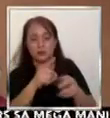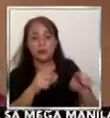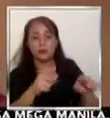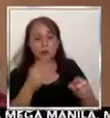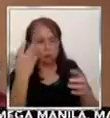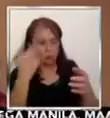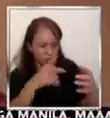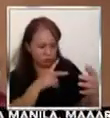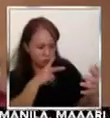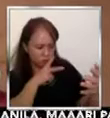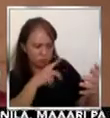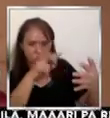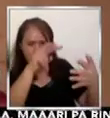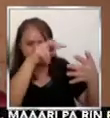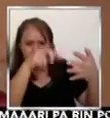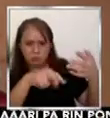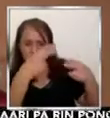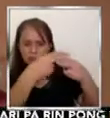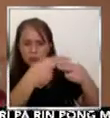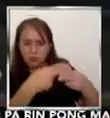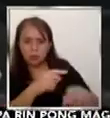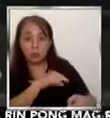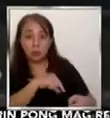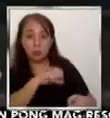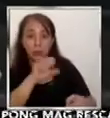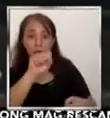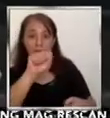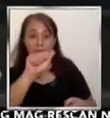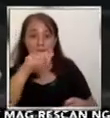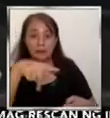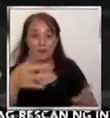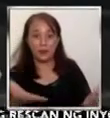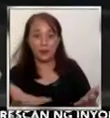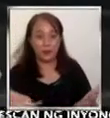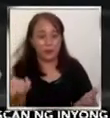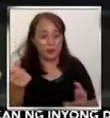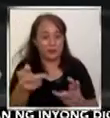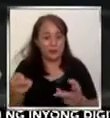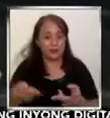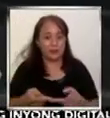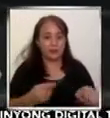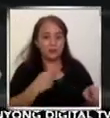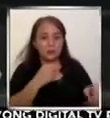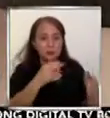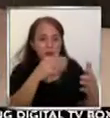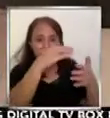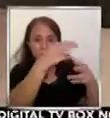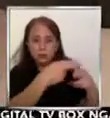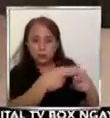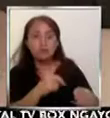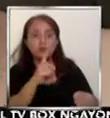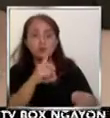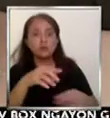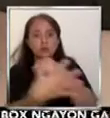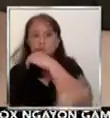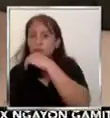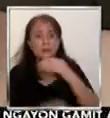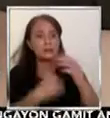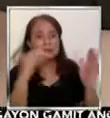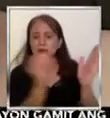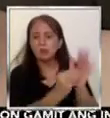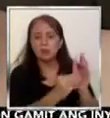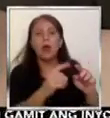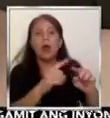mga kwalipikado sa social amelioration program sa kanilang lugar. Bukod sa hindi raw kasali lahat ng mga talagang mahihirap, may mga nakatala pa